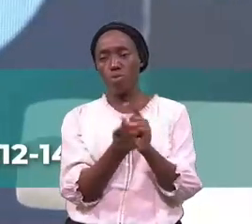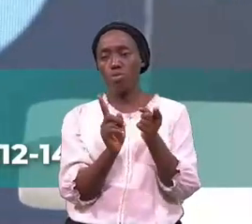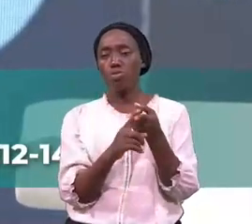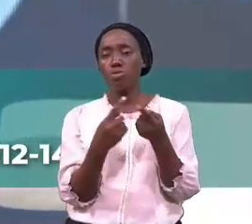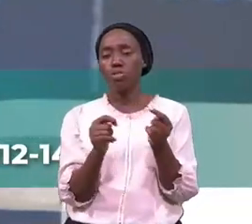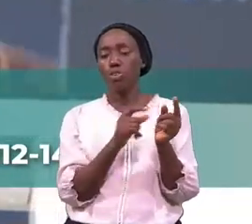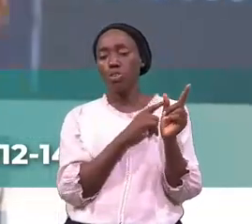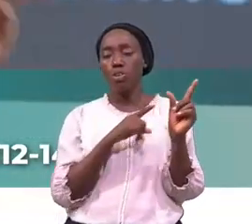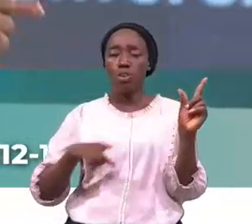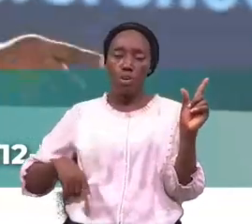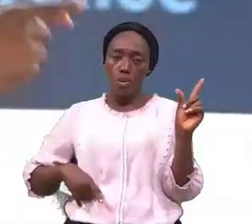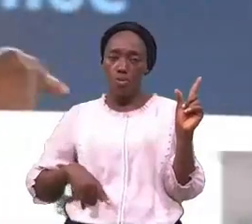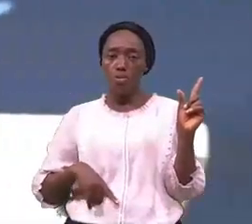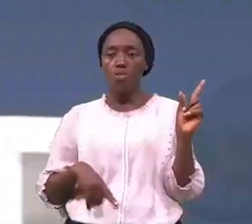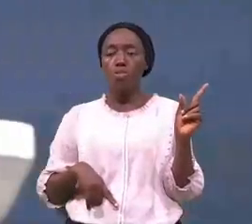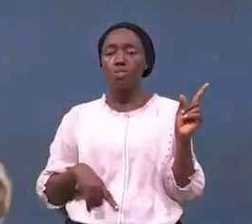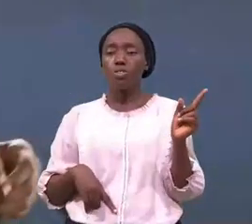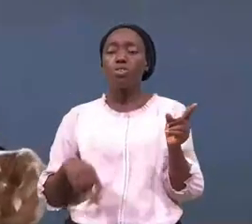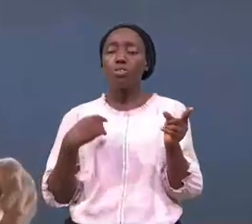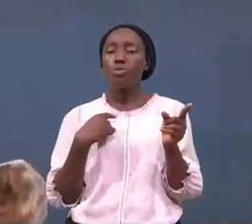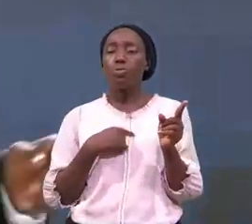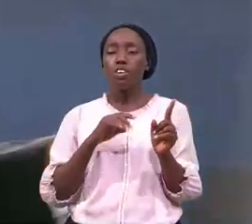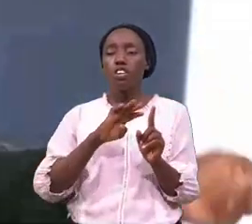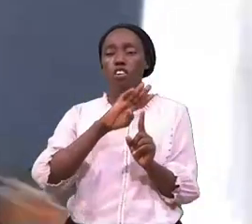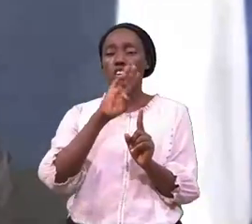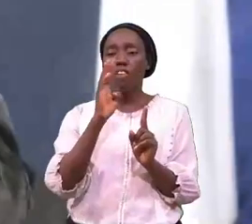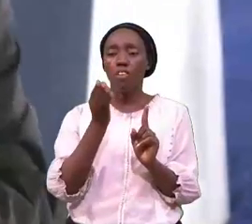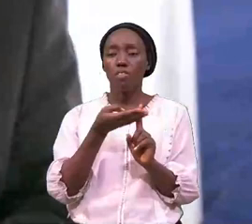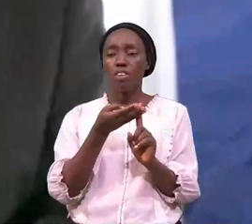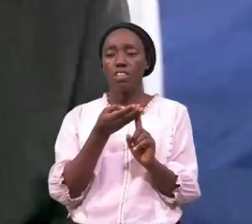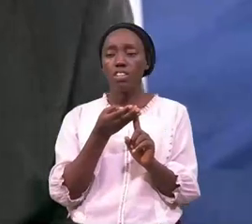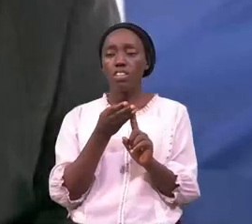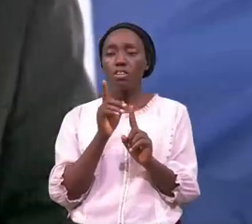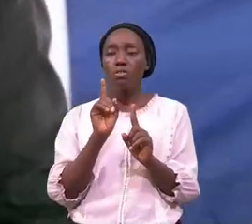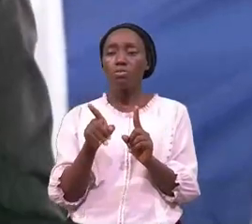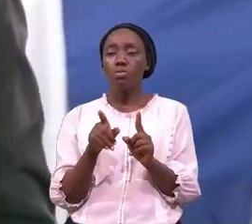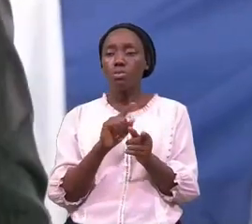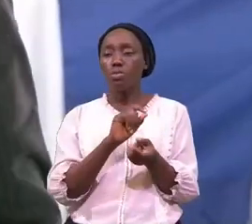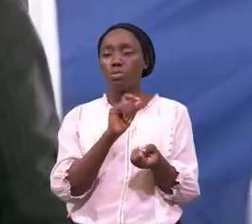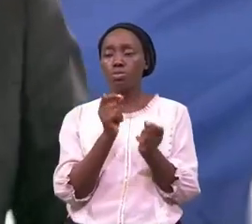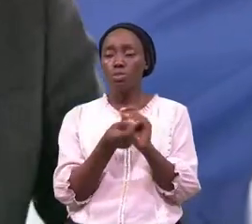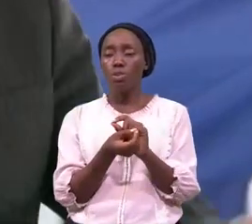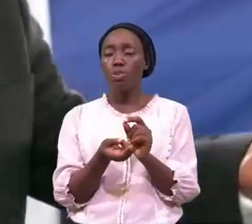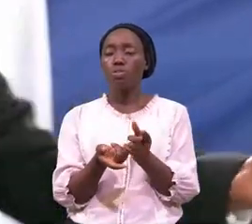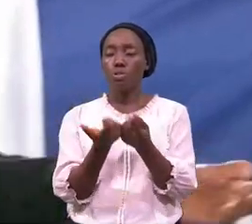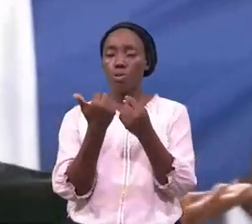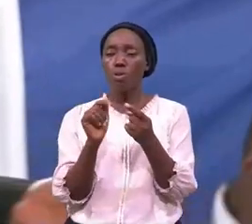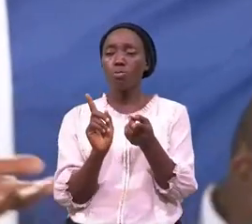en ville. Nous cherchons à convaincre les hommes à revenir au Seigneur.